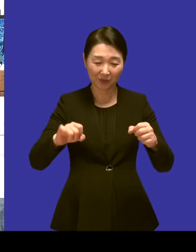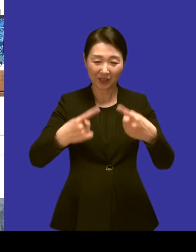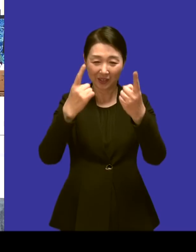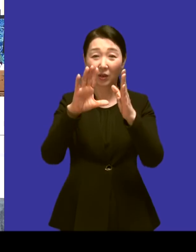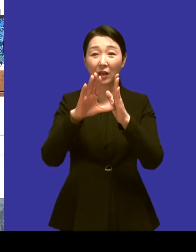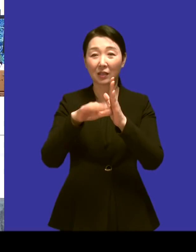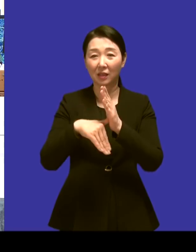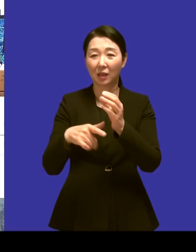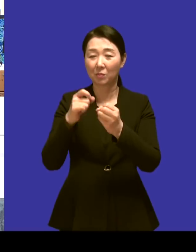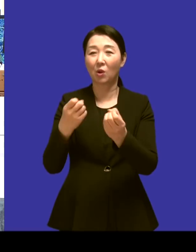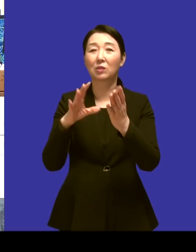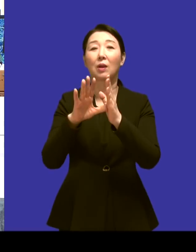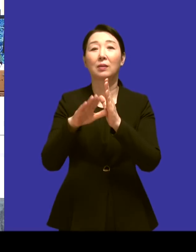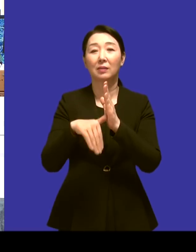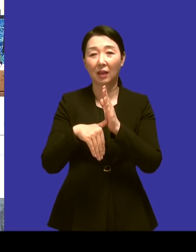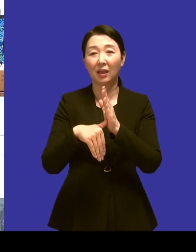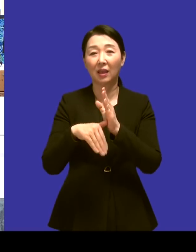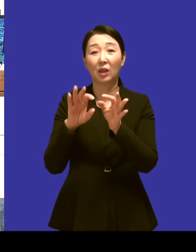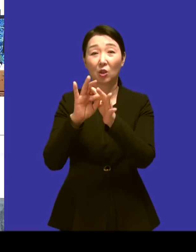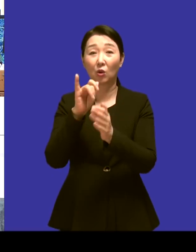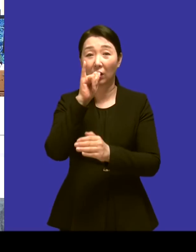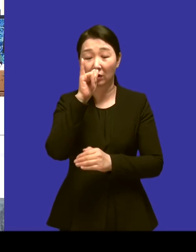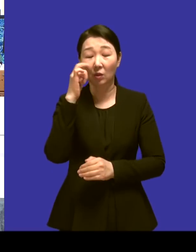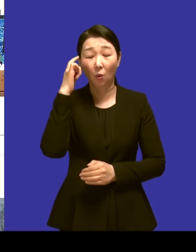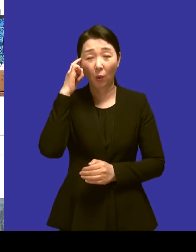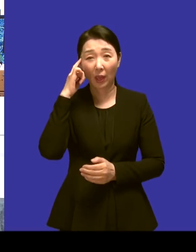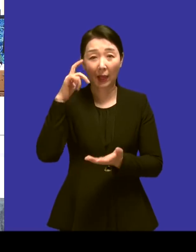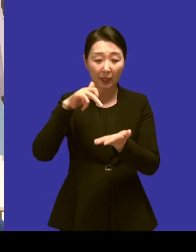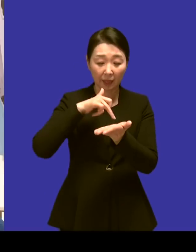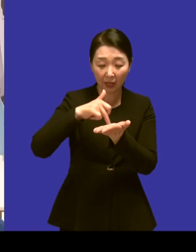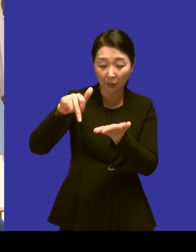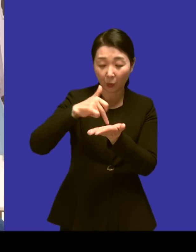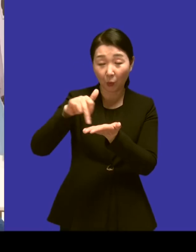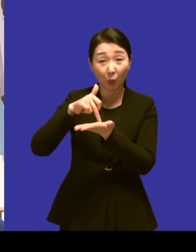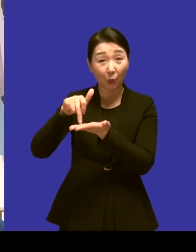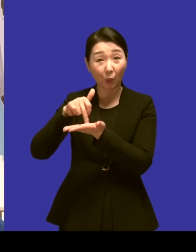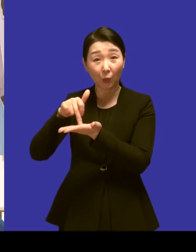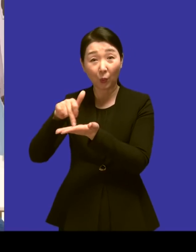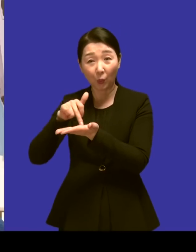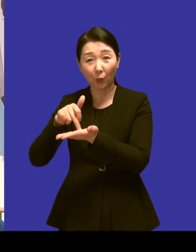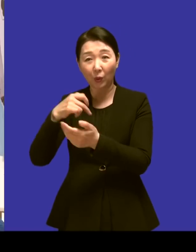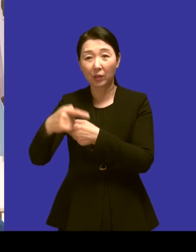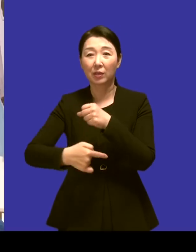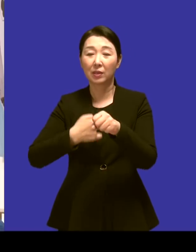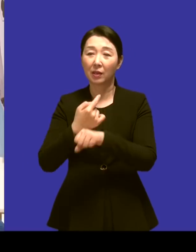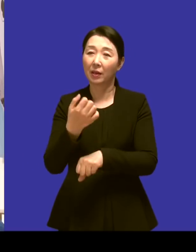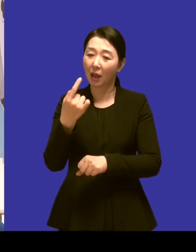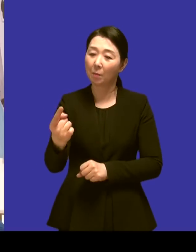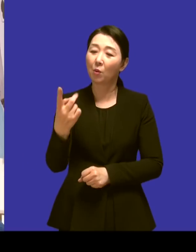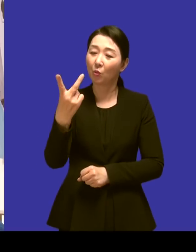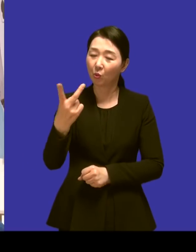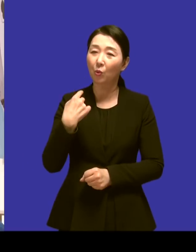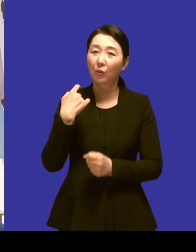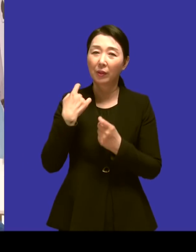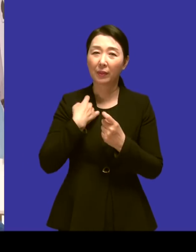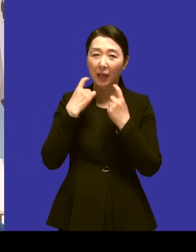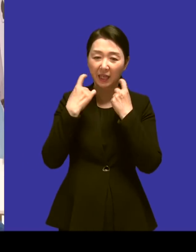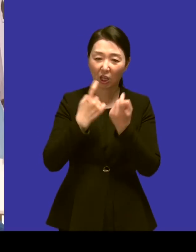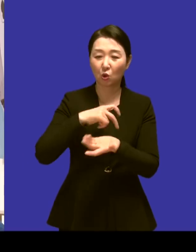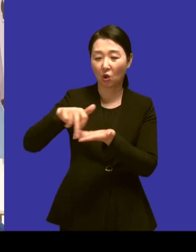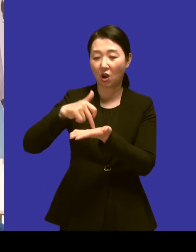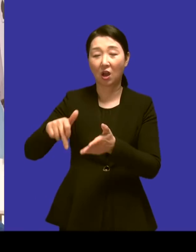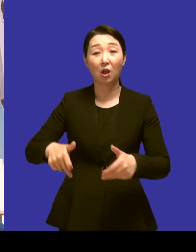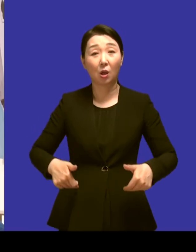서로 하시잖아요. 네. 예. 저는 이제 카톡에 있는 모든 사람들이랑 예. 최소한 1년에 한 번에서 2번씩은 제가 개인적으로 다 연락을 해야